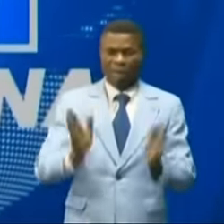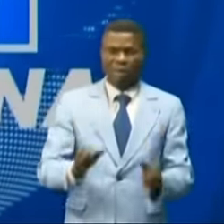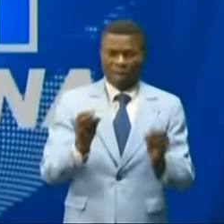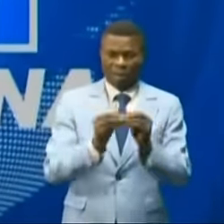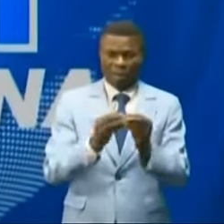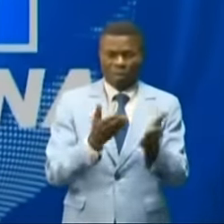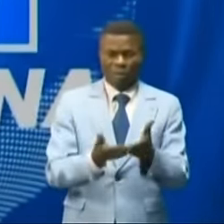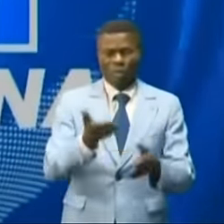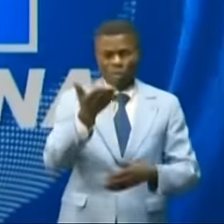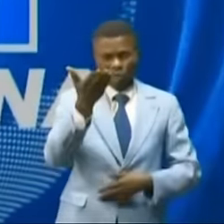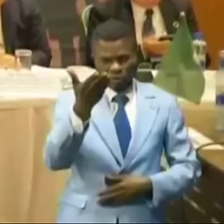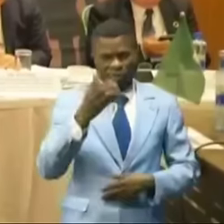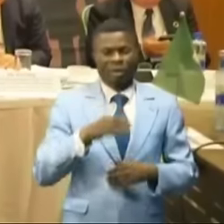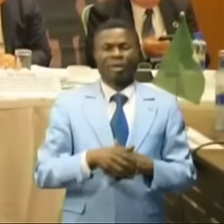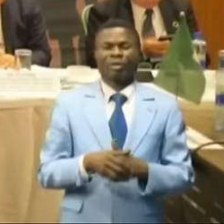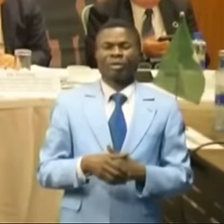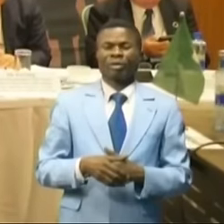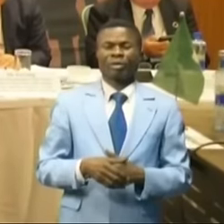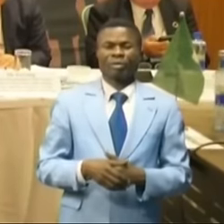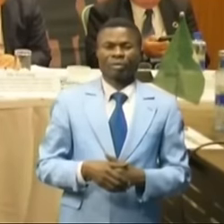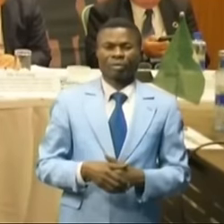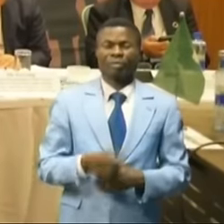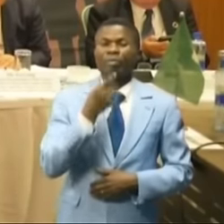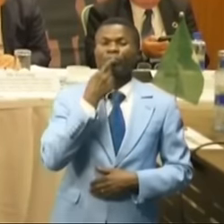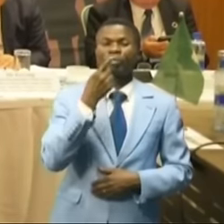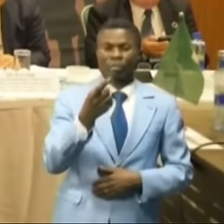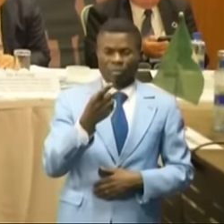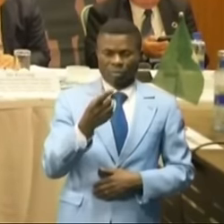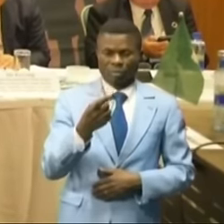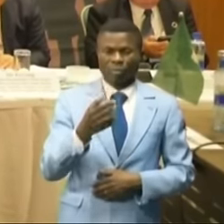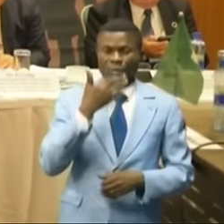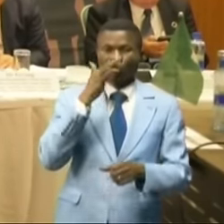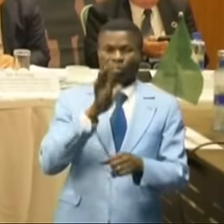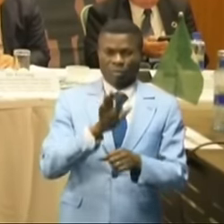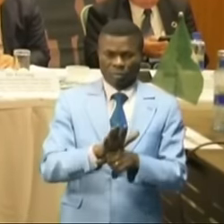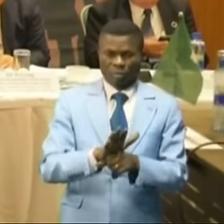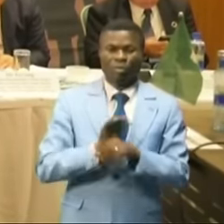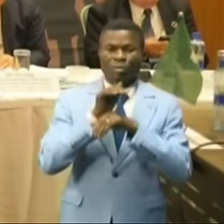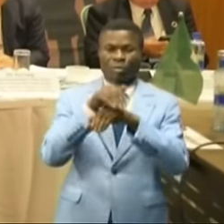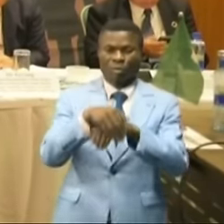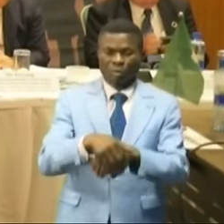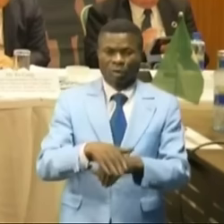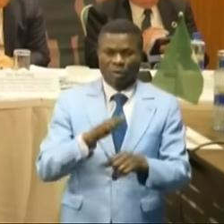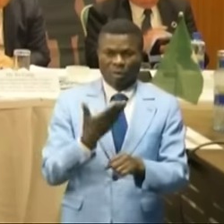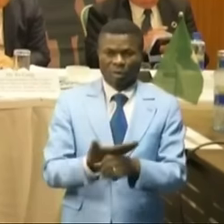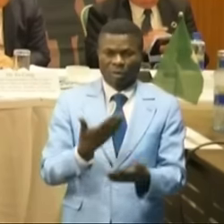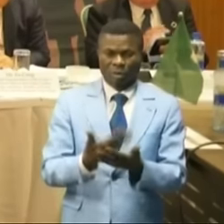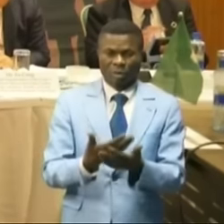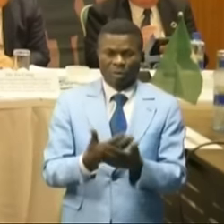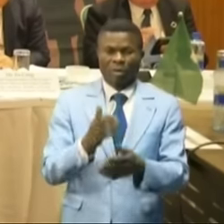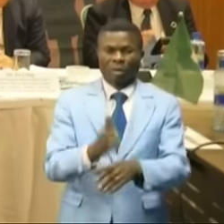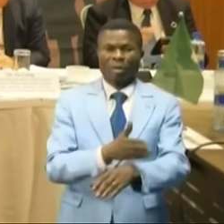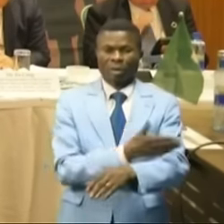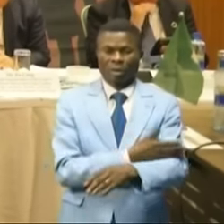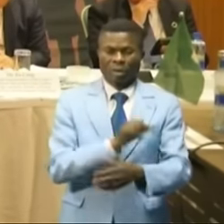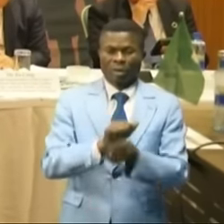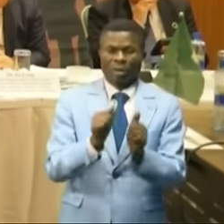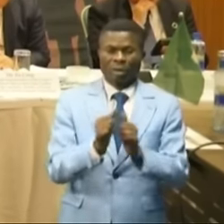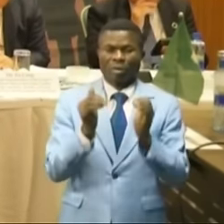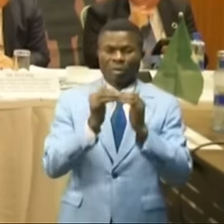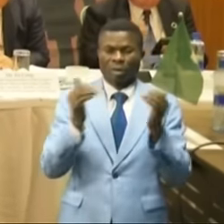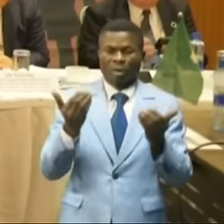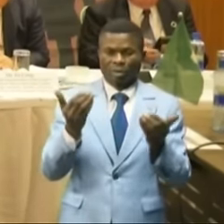assises. Peggy Mukunda. Il a dit, il a promis de s'engager activement à faire avancer les projets du programme